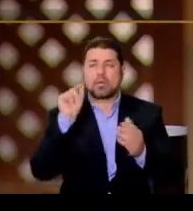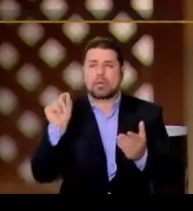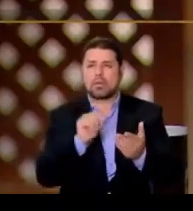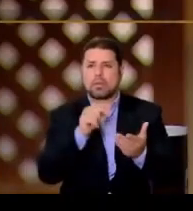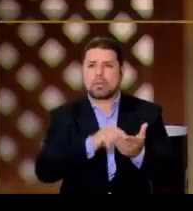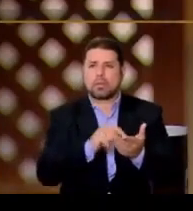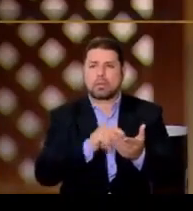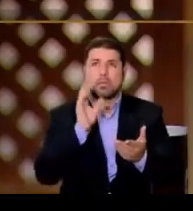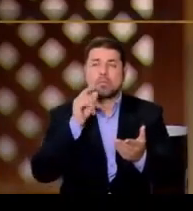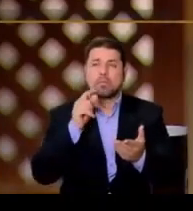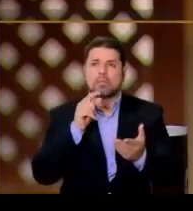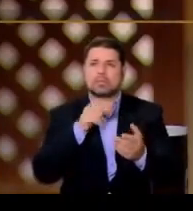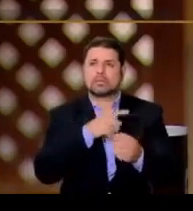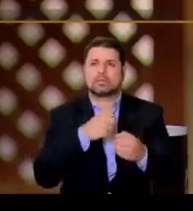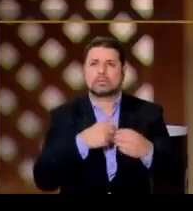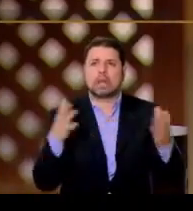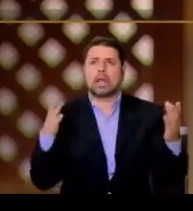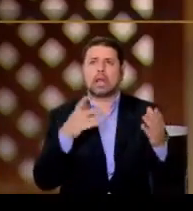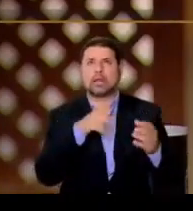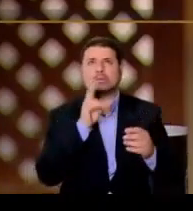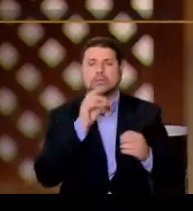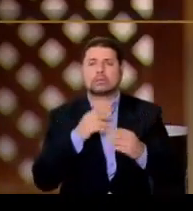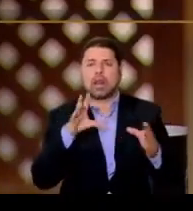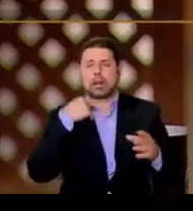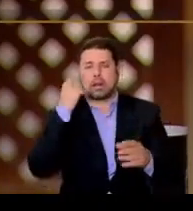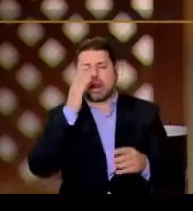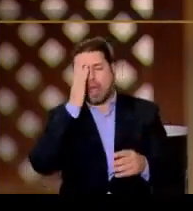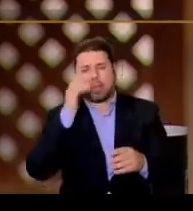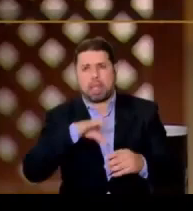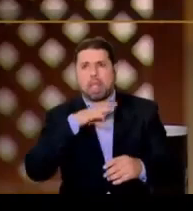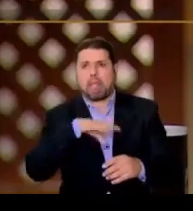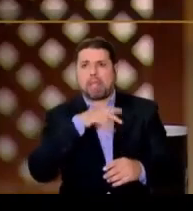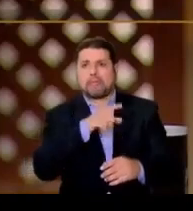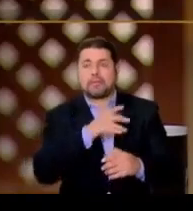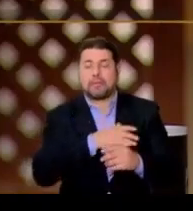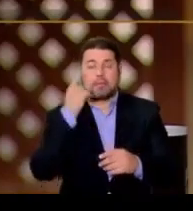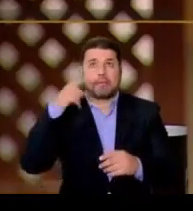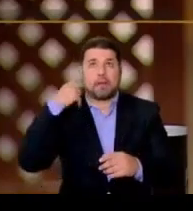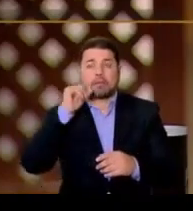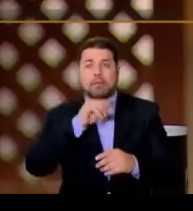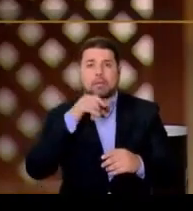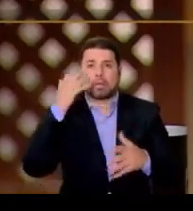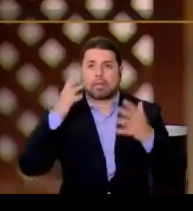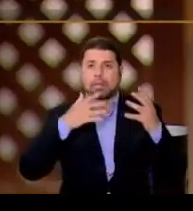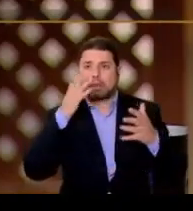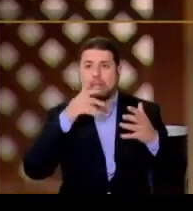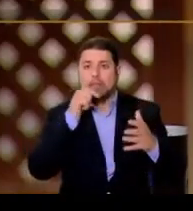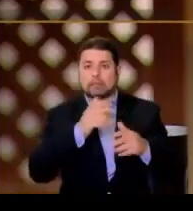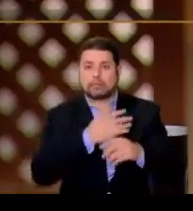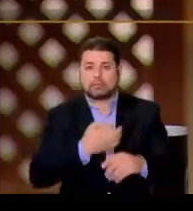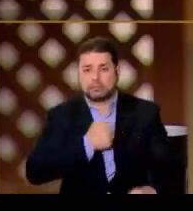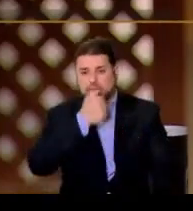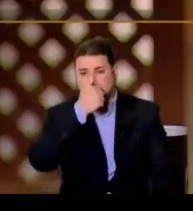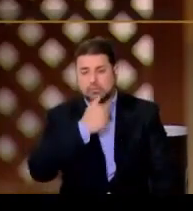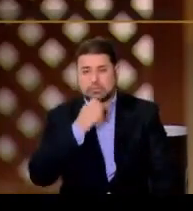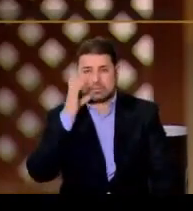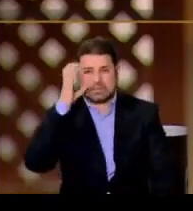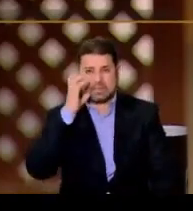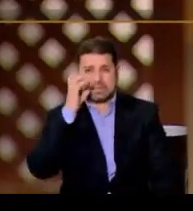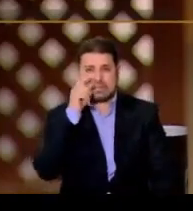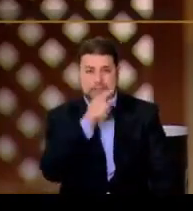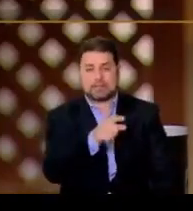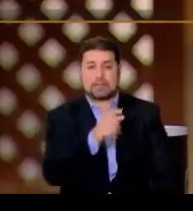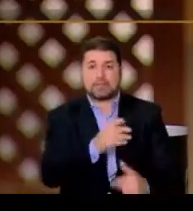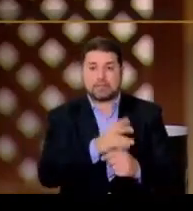تقد مضاجعهم التي تفزع منامهم التي تحير افكارهم التي تحزنه وتكب